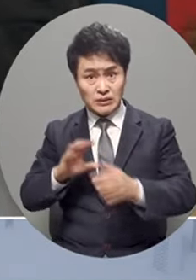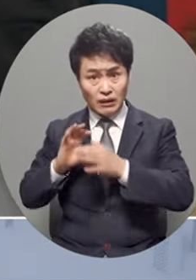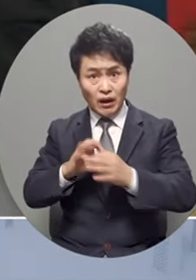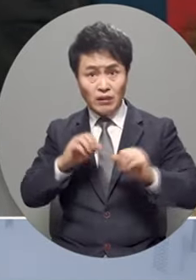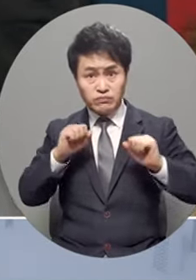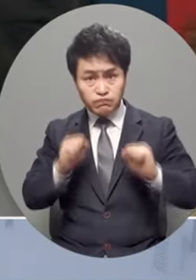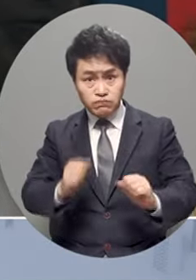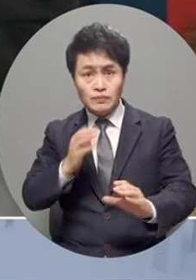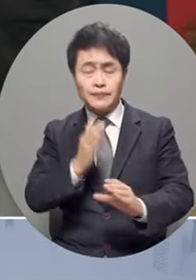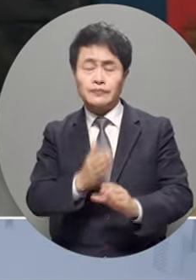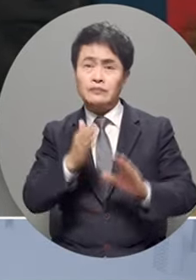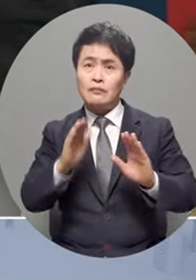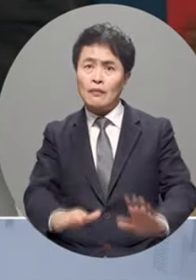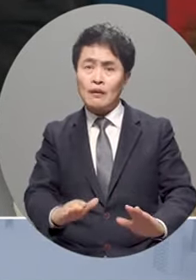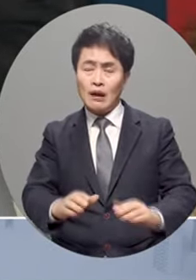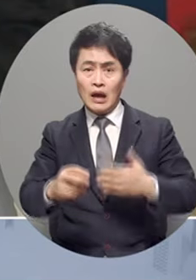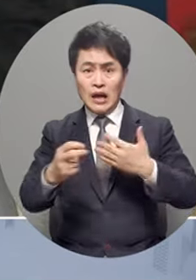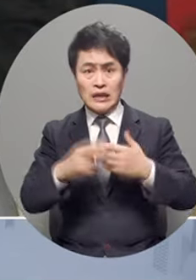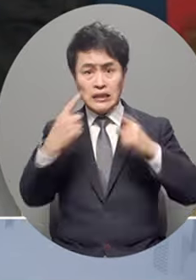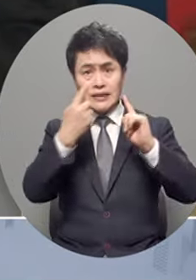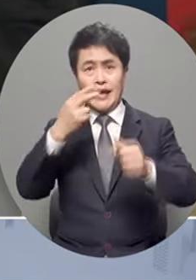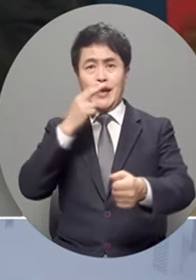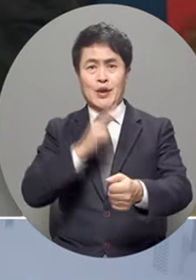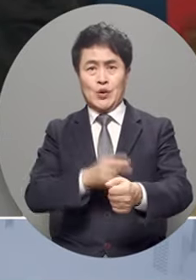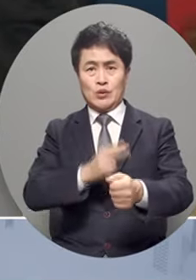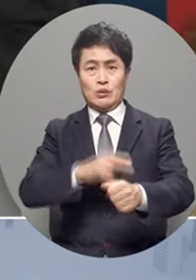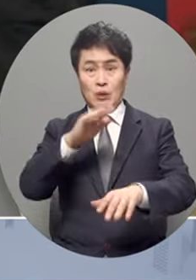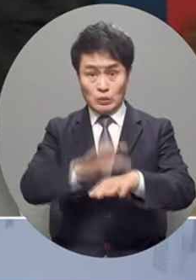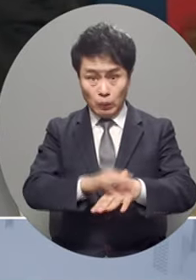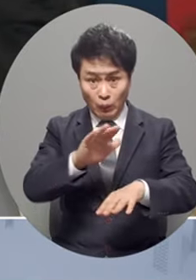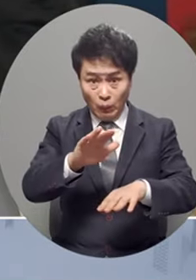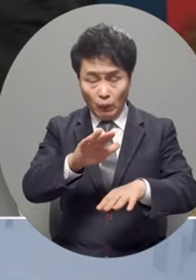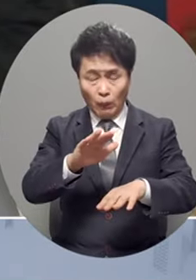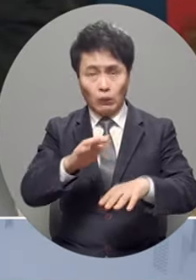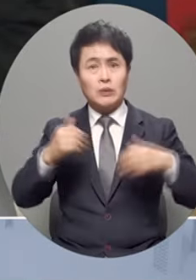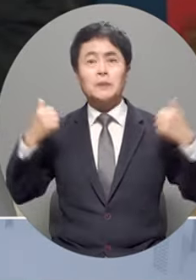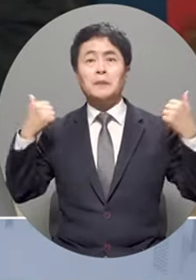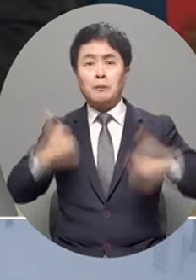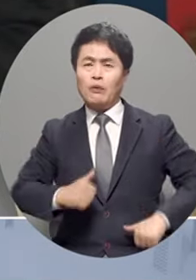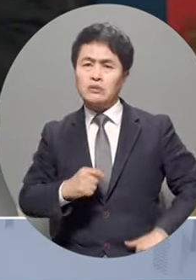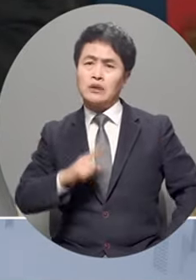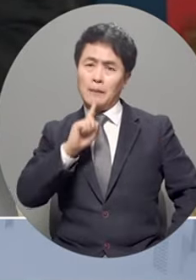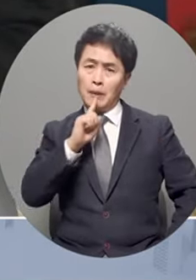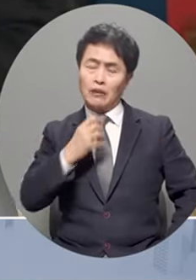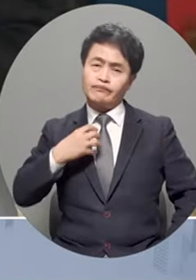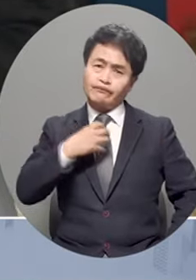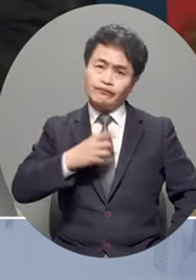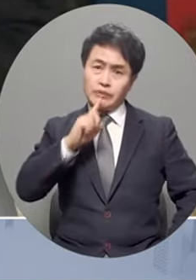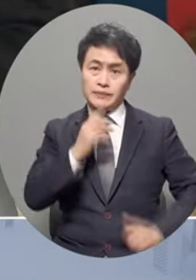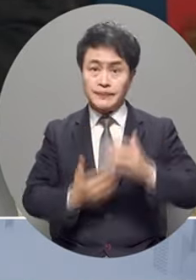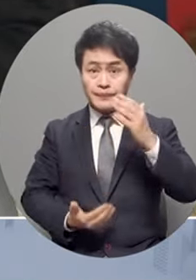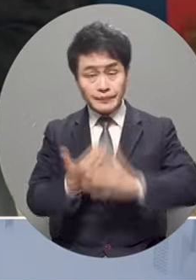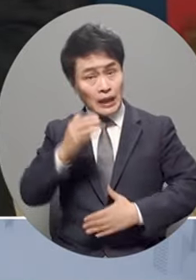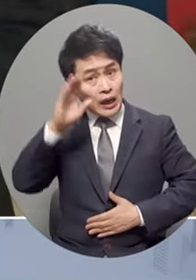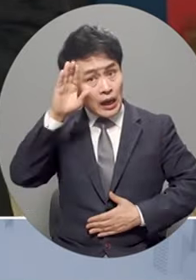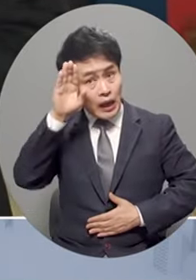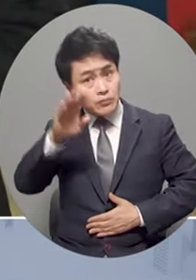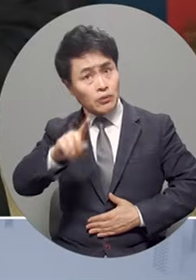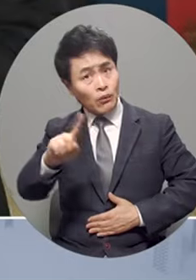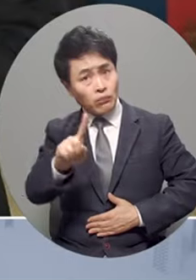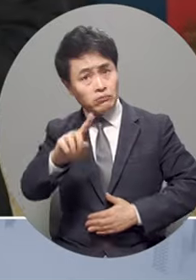않습니까? 그런데 이제 의대 교수들마저 손을 놓는 것 아니냐 이런 우려도 나오고 있습니다. 앞으로 상황이 어떻게